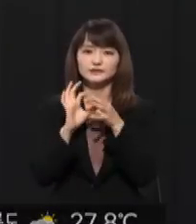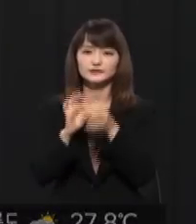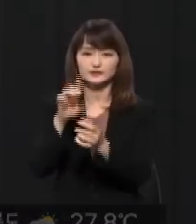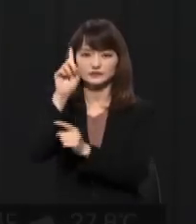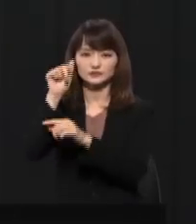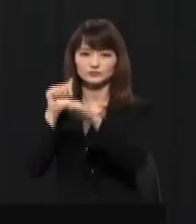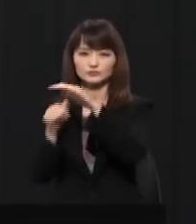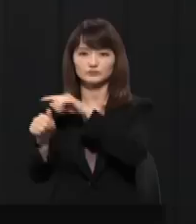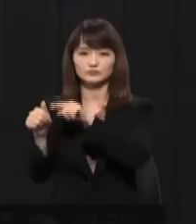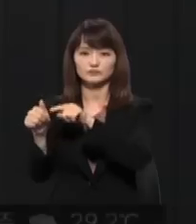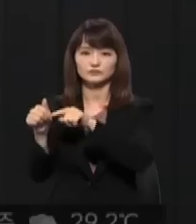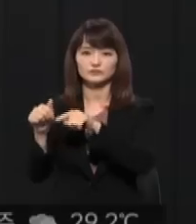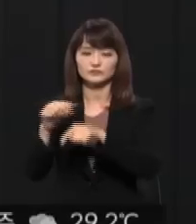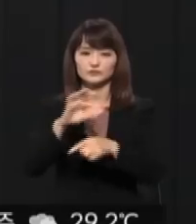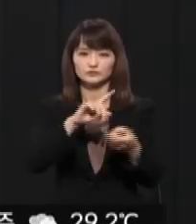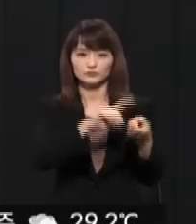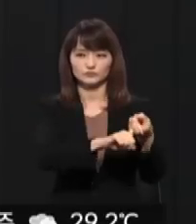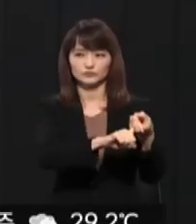계속 이준석 대표는